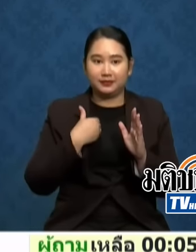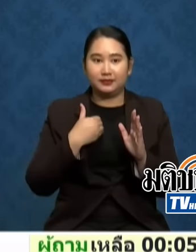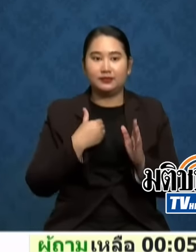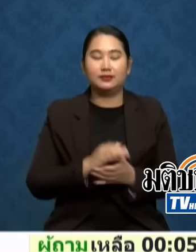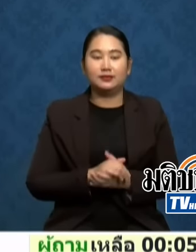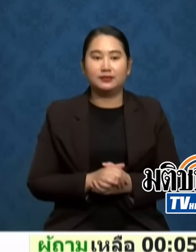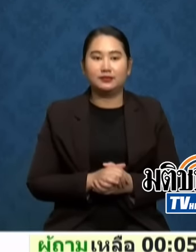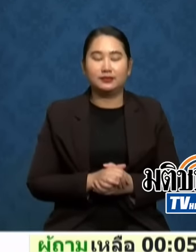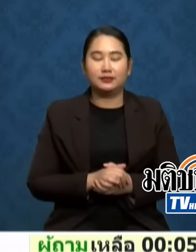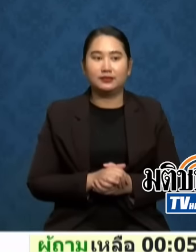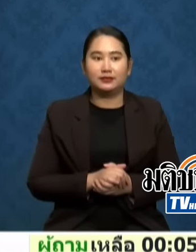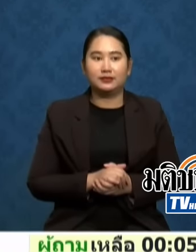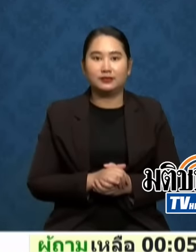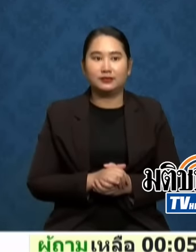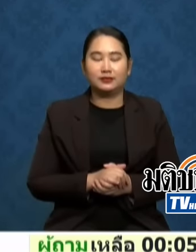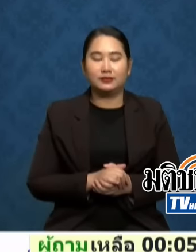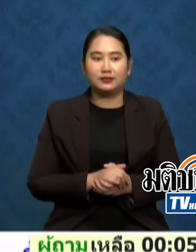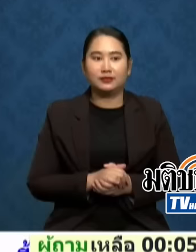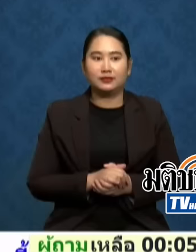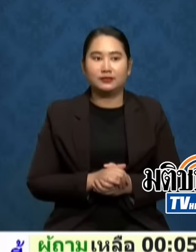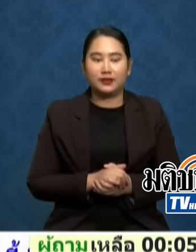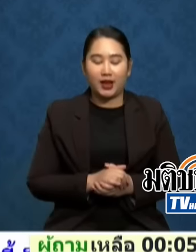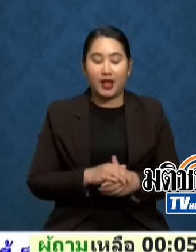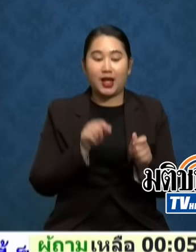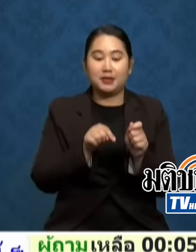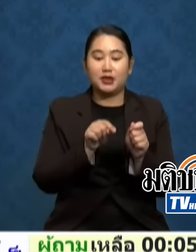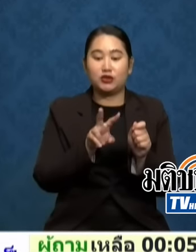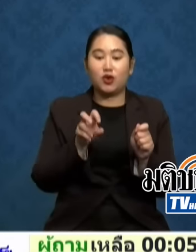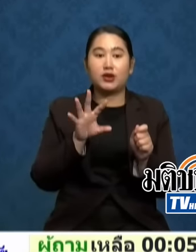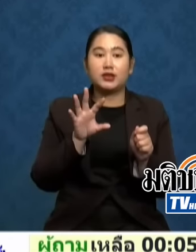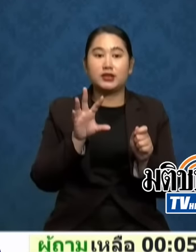ะครับในพื้นที่จำนวน226อำเภอ